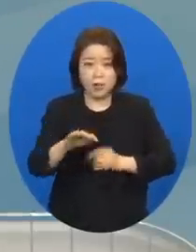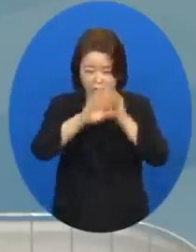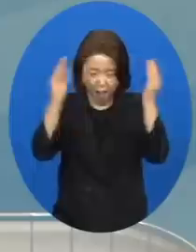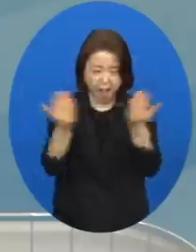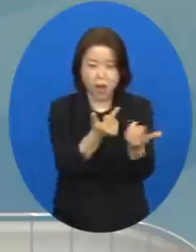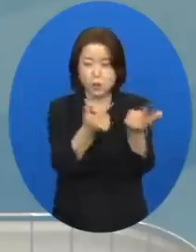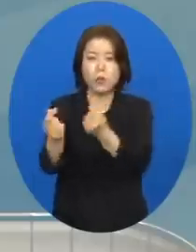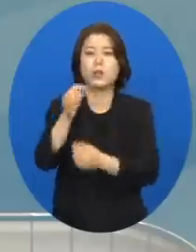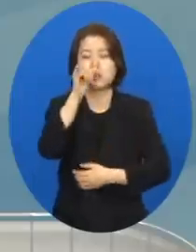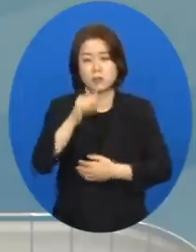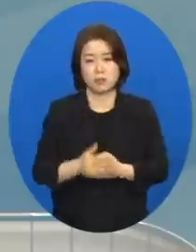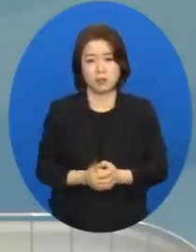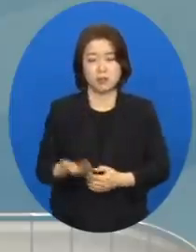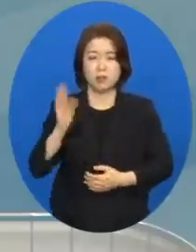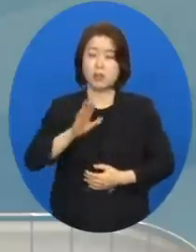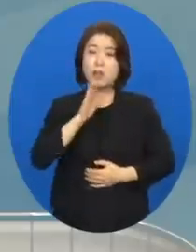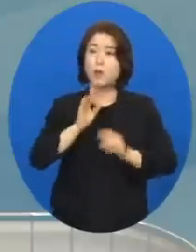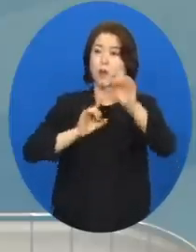현실은 어떤가요?